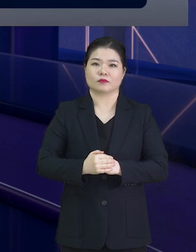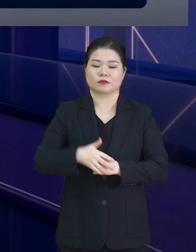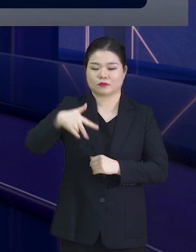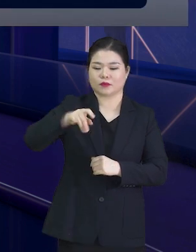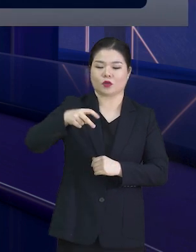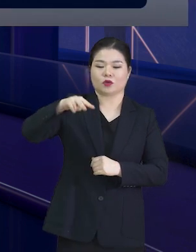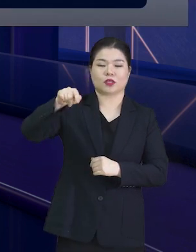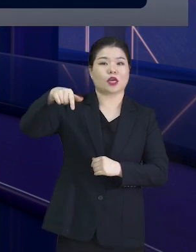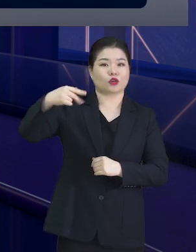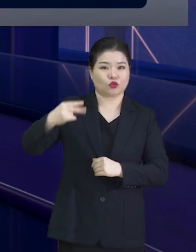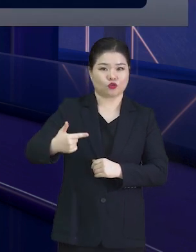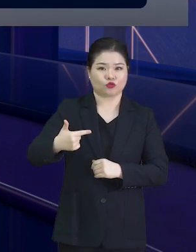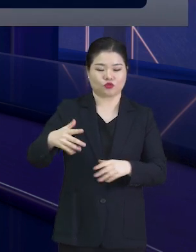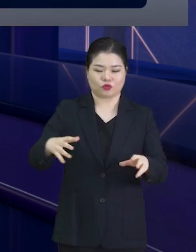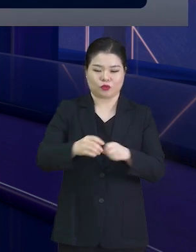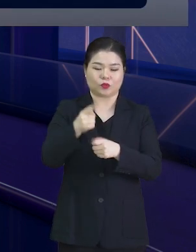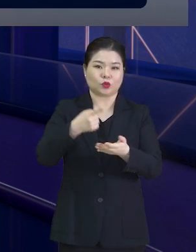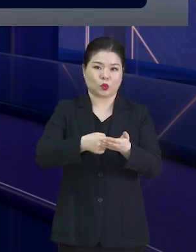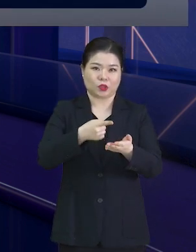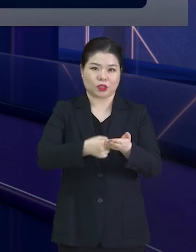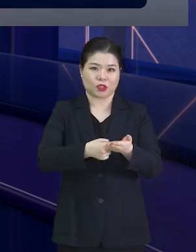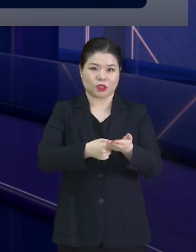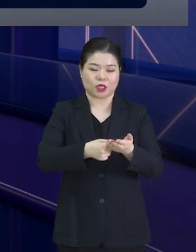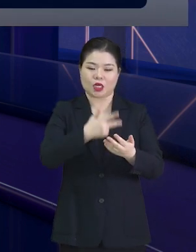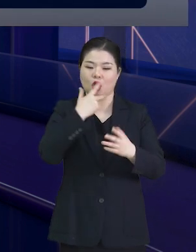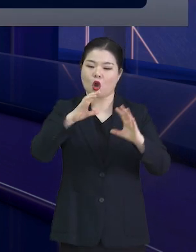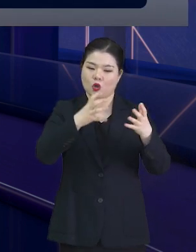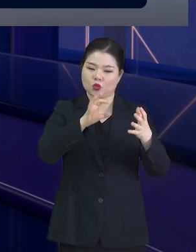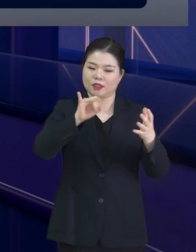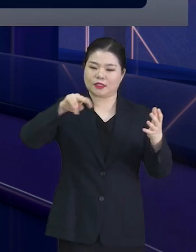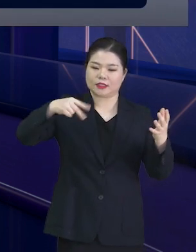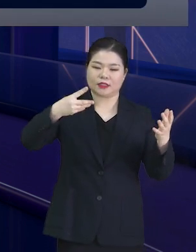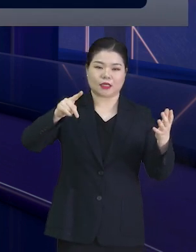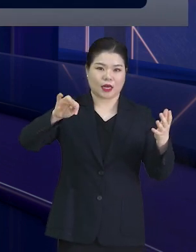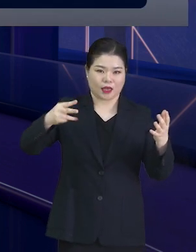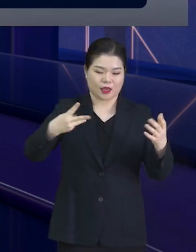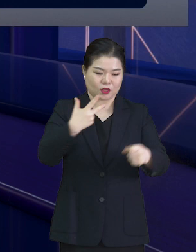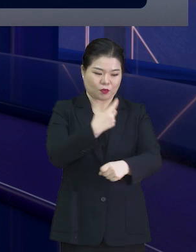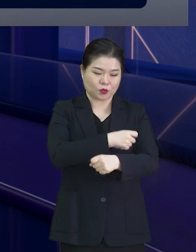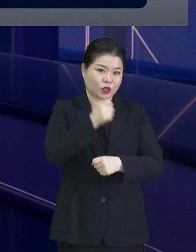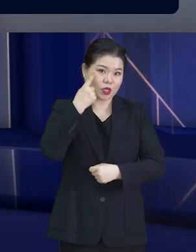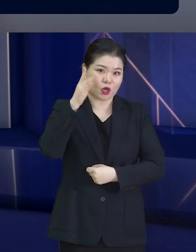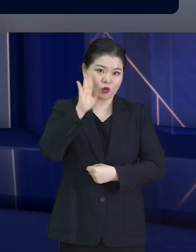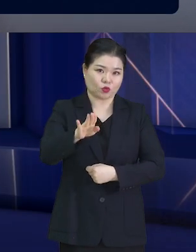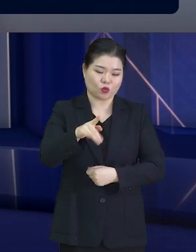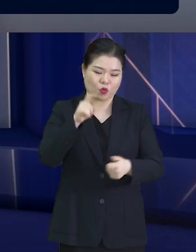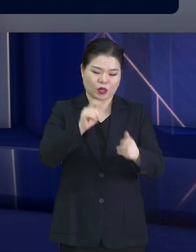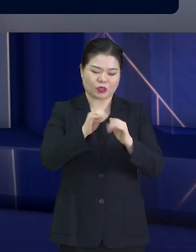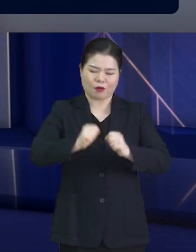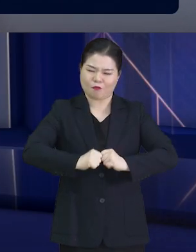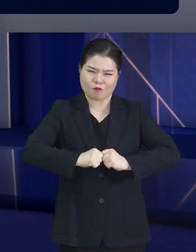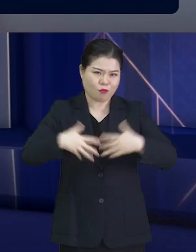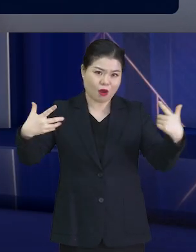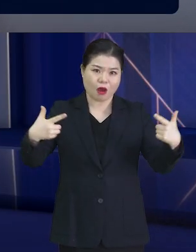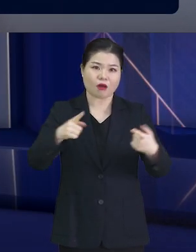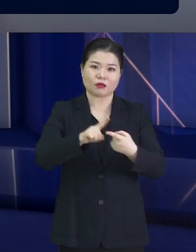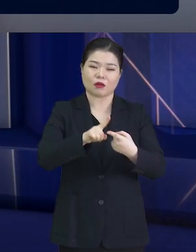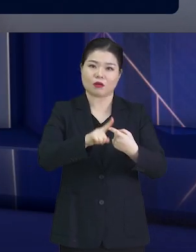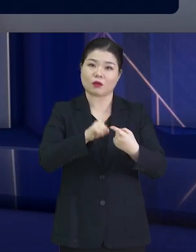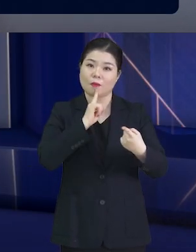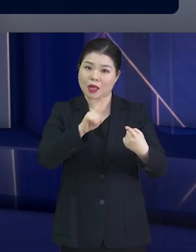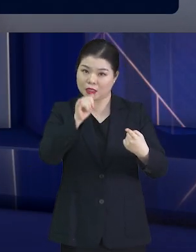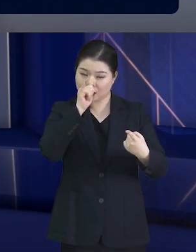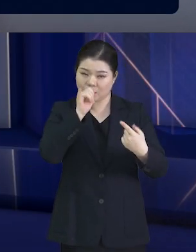정세균 국무총리는 앞에서 말씀드린 영국과 이스라엘의 접종 1개월 뒤 확진자 폭등 사례를